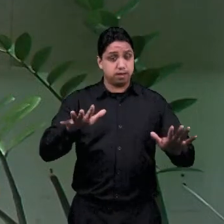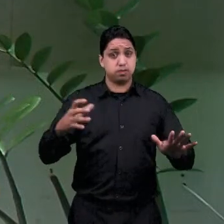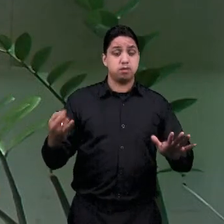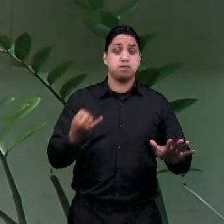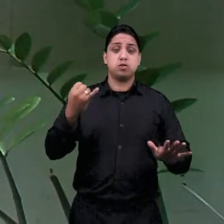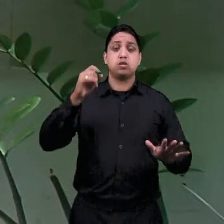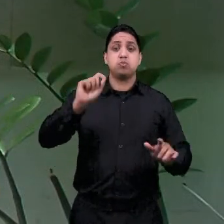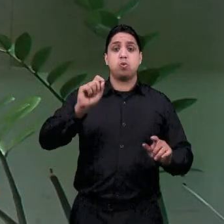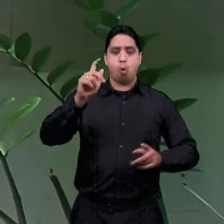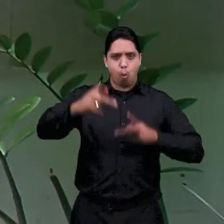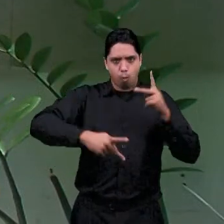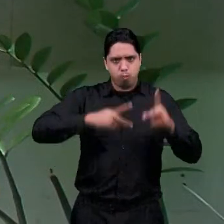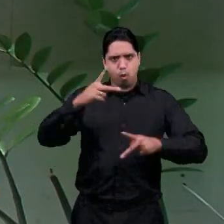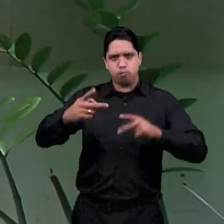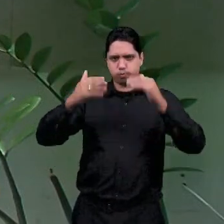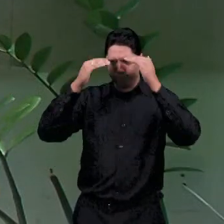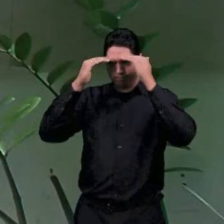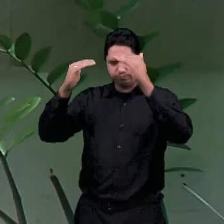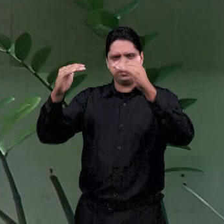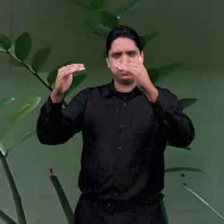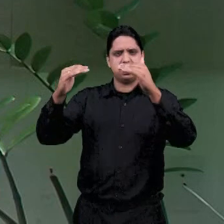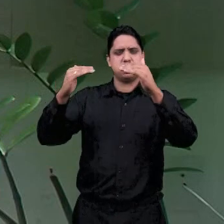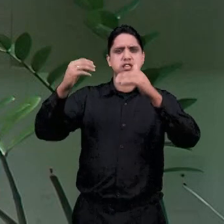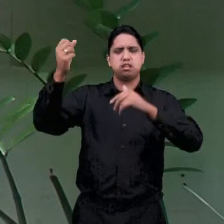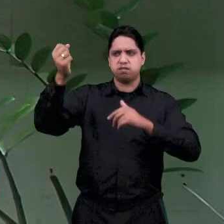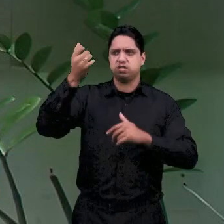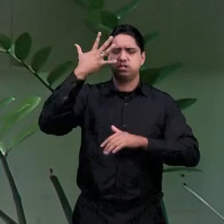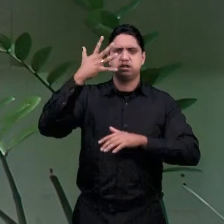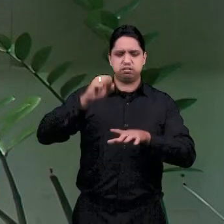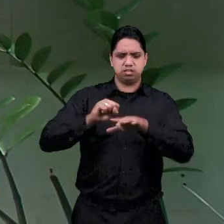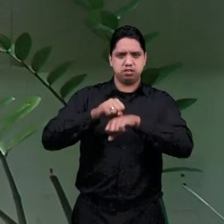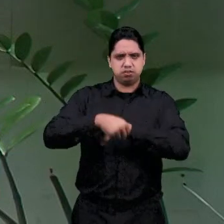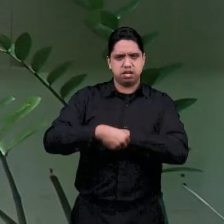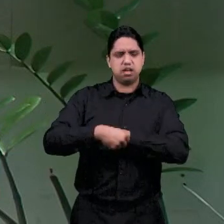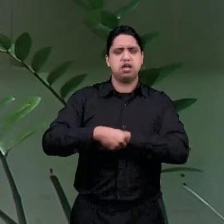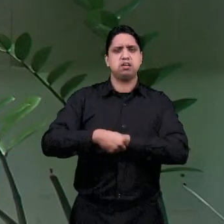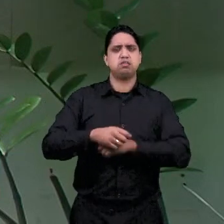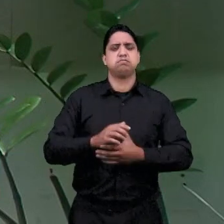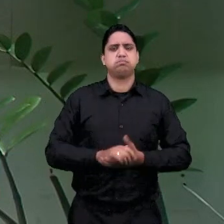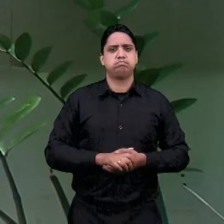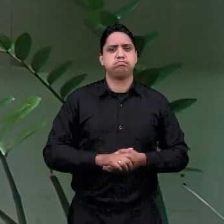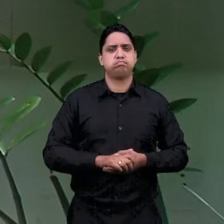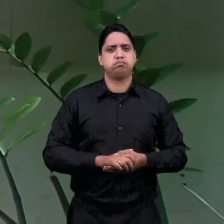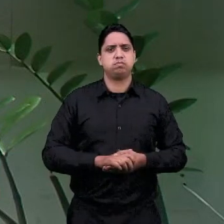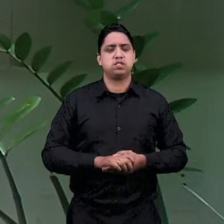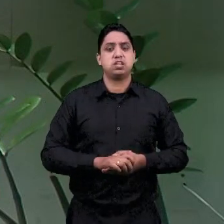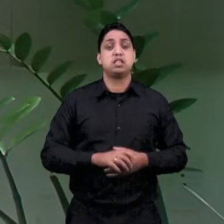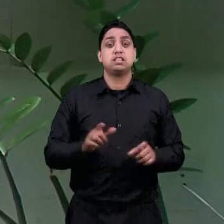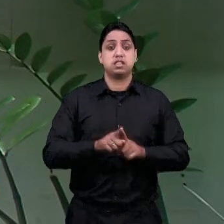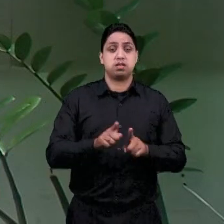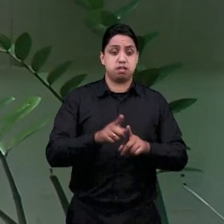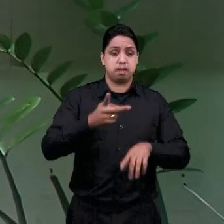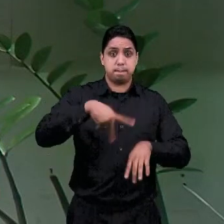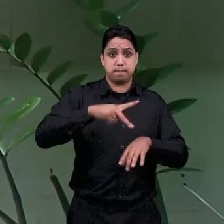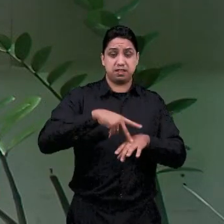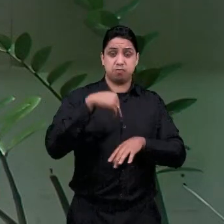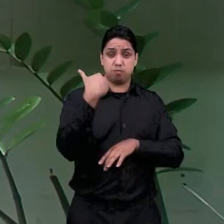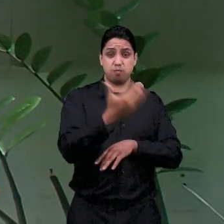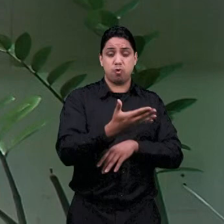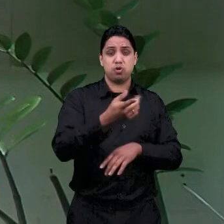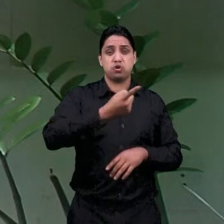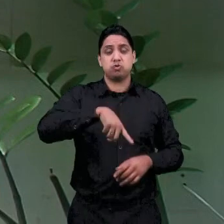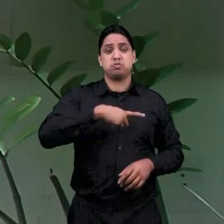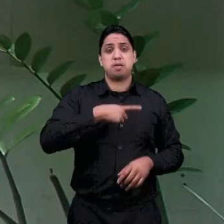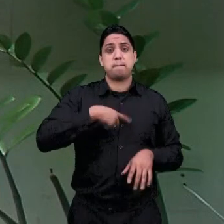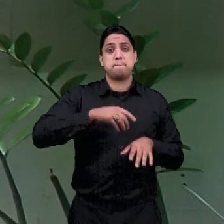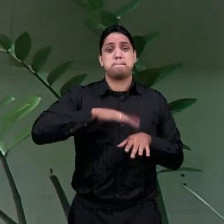peuple répond à l'appel. À l'étranger, nous avons eu plus de 6 000 participations